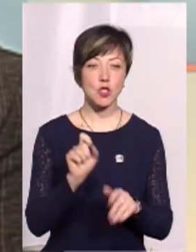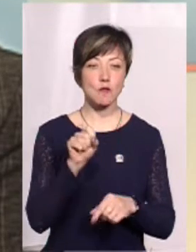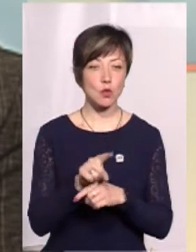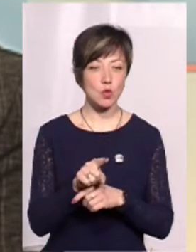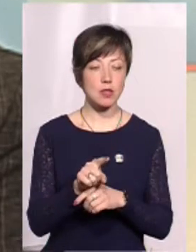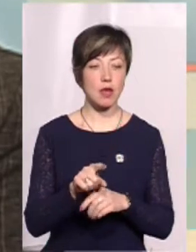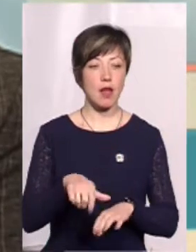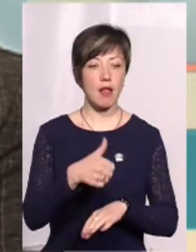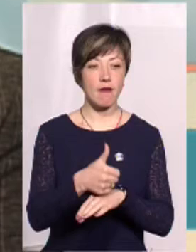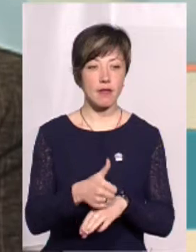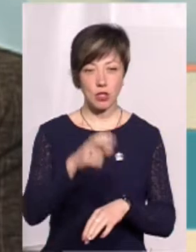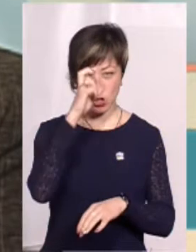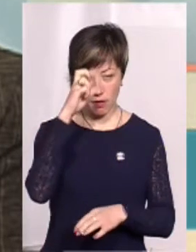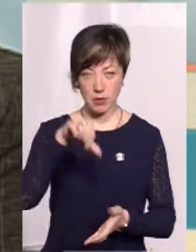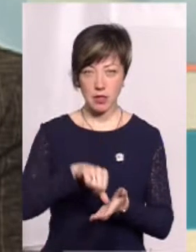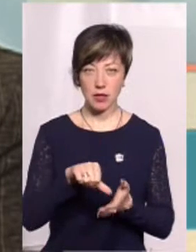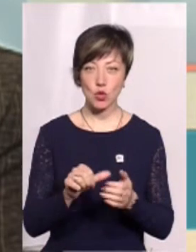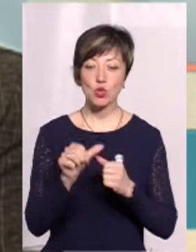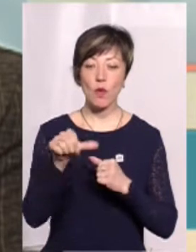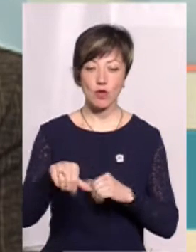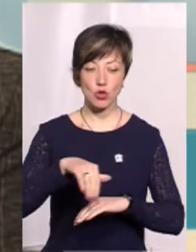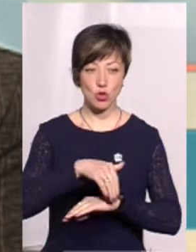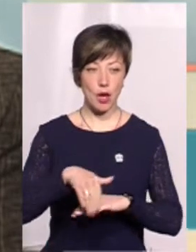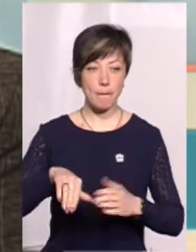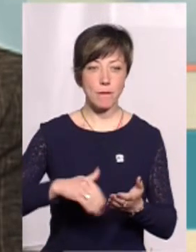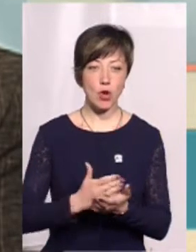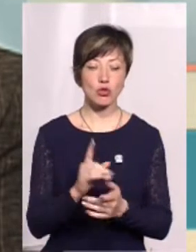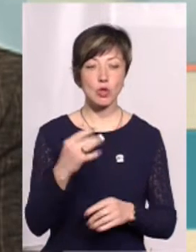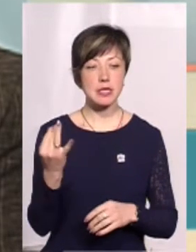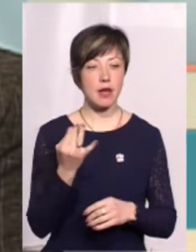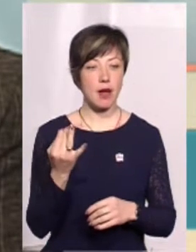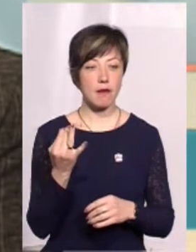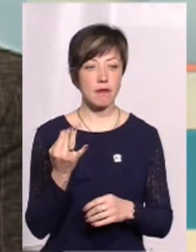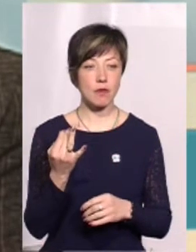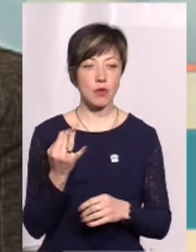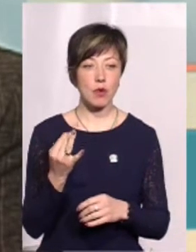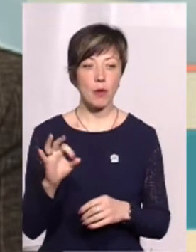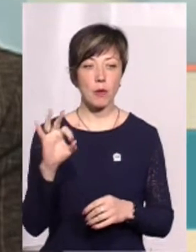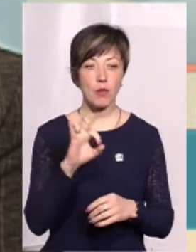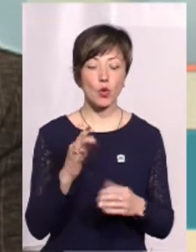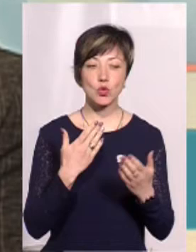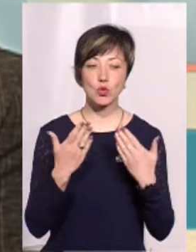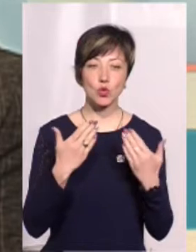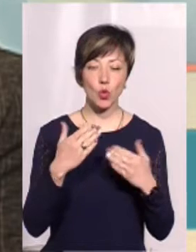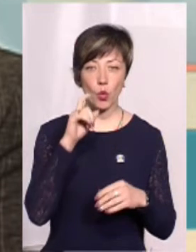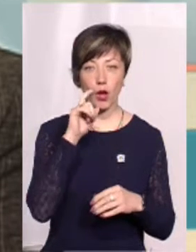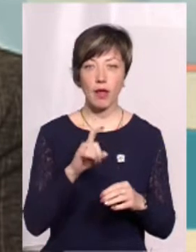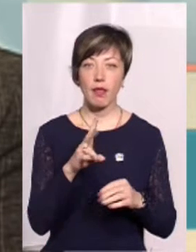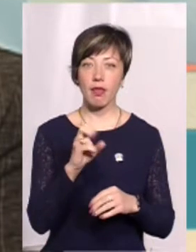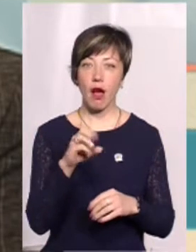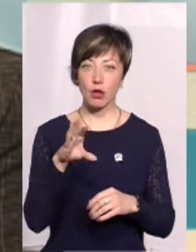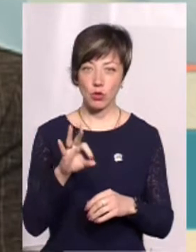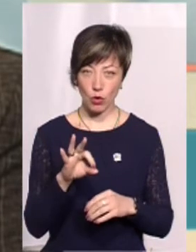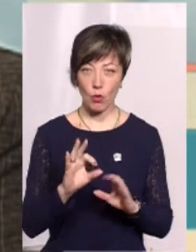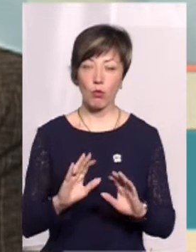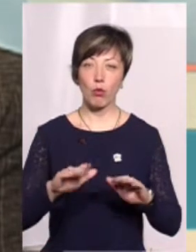функції глави держави як представника зовні. Що цікавого стосовно стосунків Україна-НАТО, Зеленський